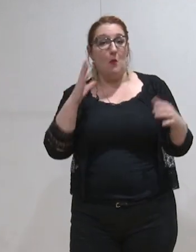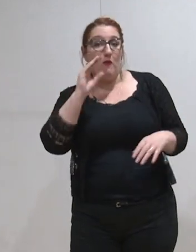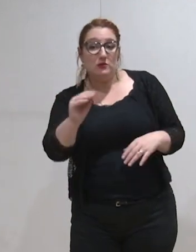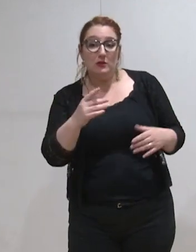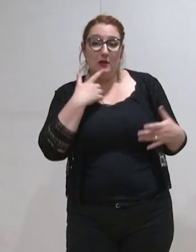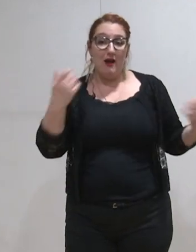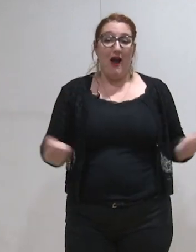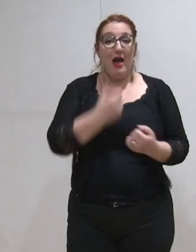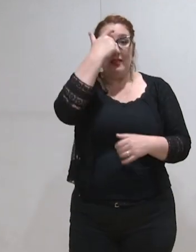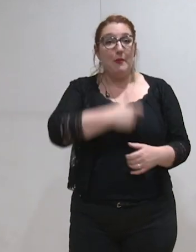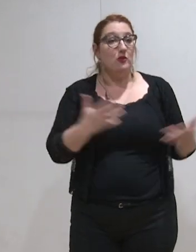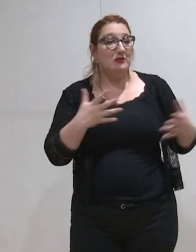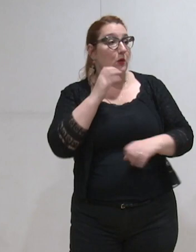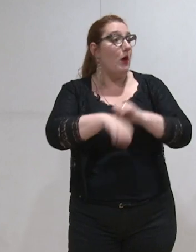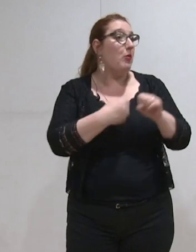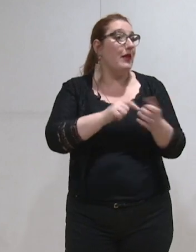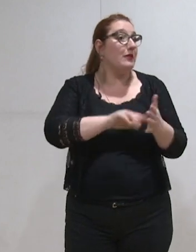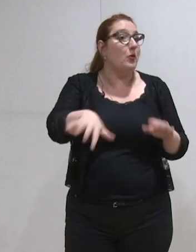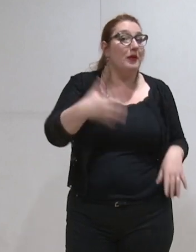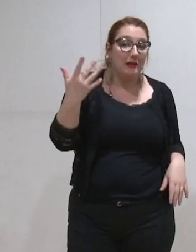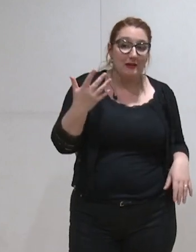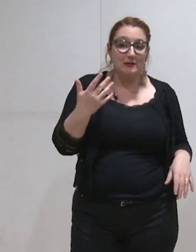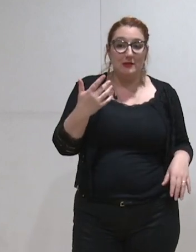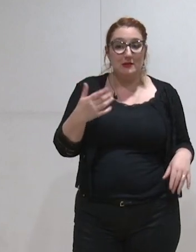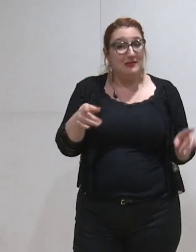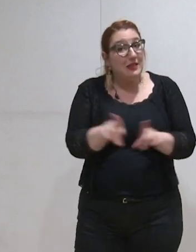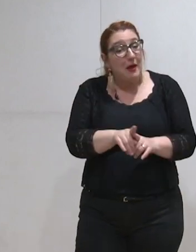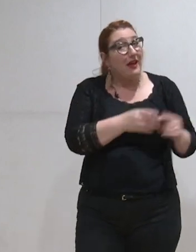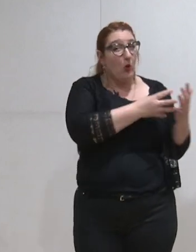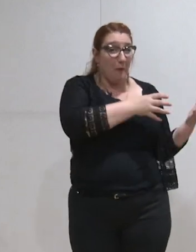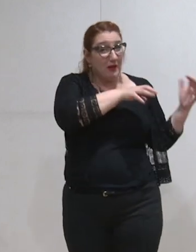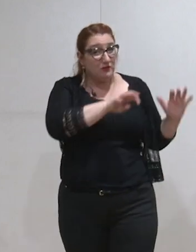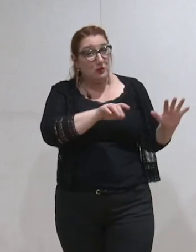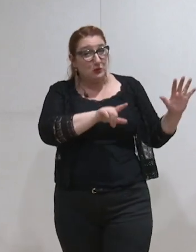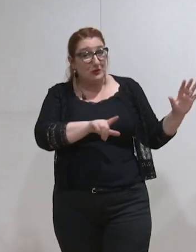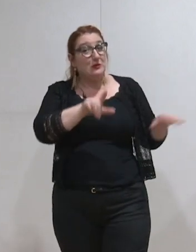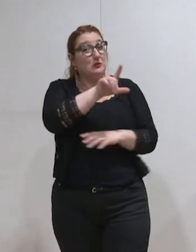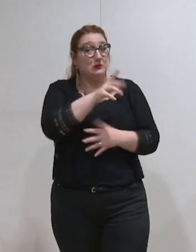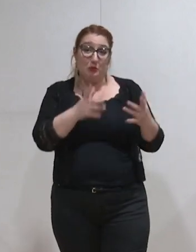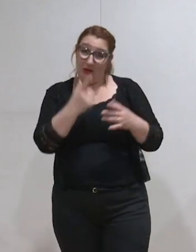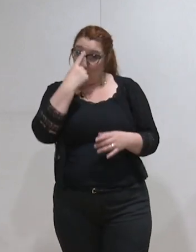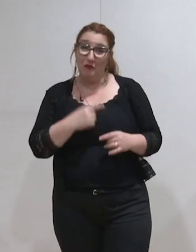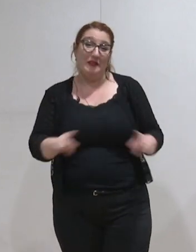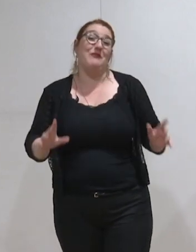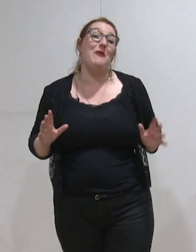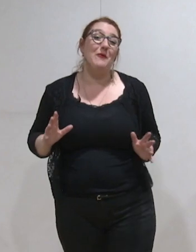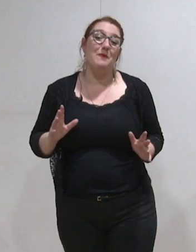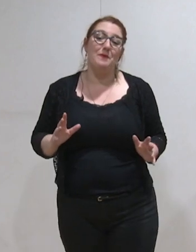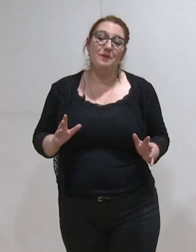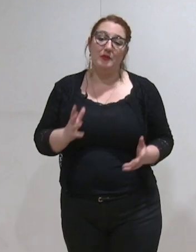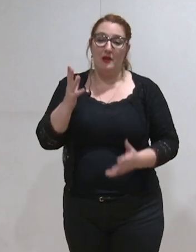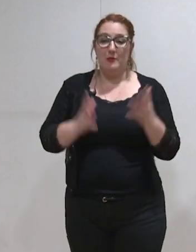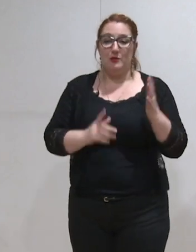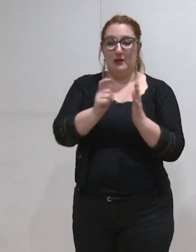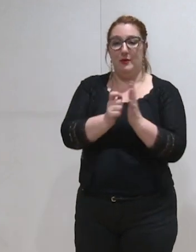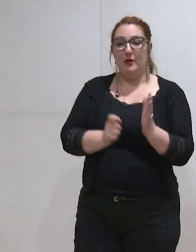c'est quoi un animateur en 2015 est-ce que c'est la même chose que en 1972 peut-être pas peut-être que dans une période un